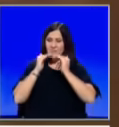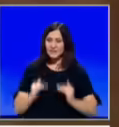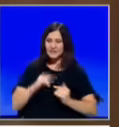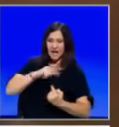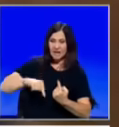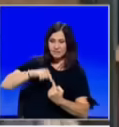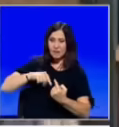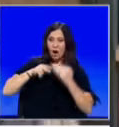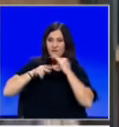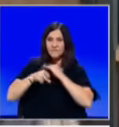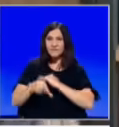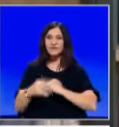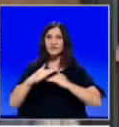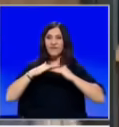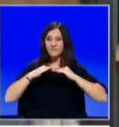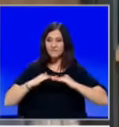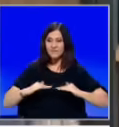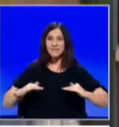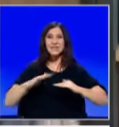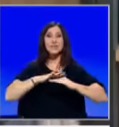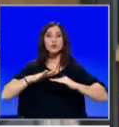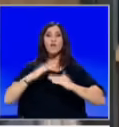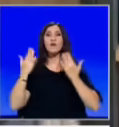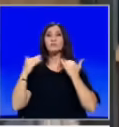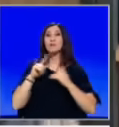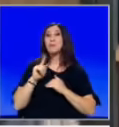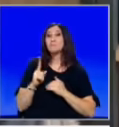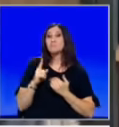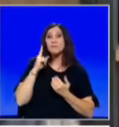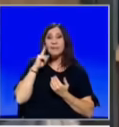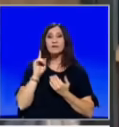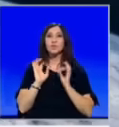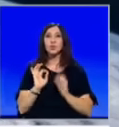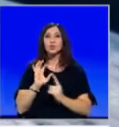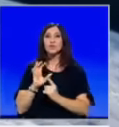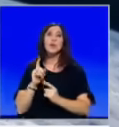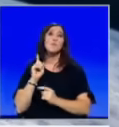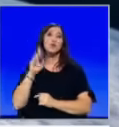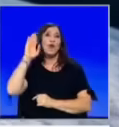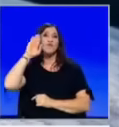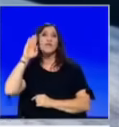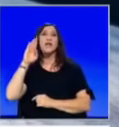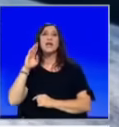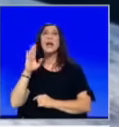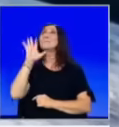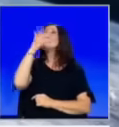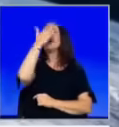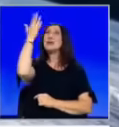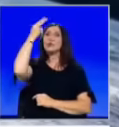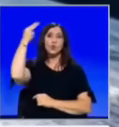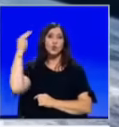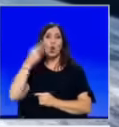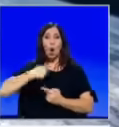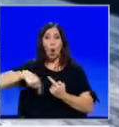да сме сигурни какъв е сателита точно, няма официална информация, може да е военен, може да е метеорологичен. Около Земята кръжат над 200